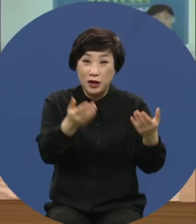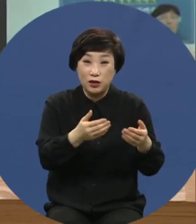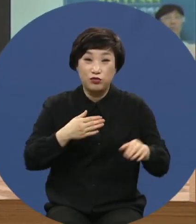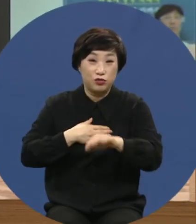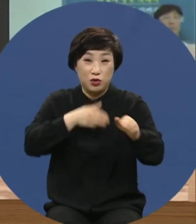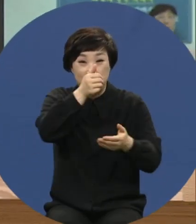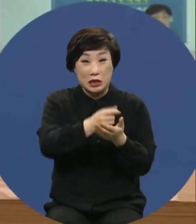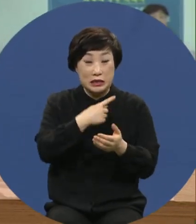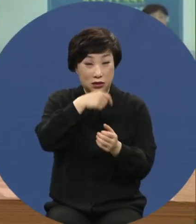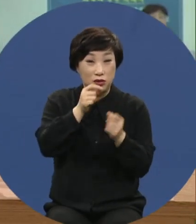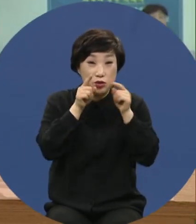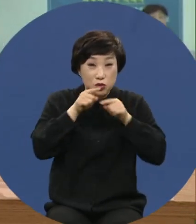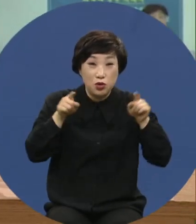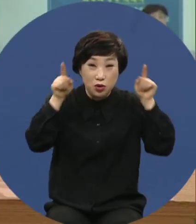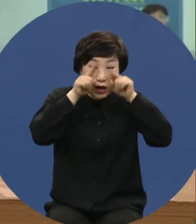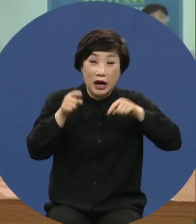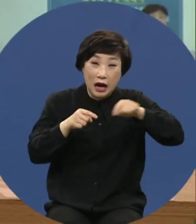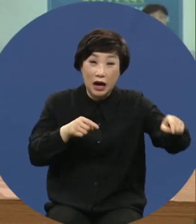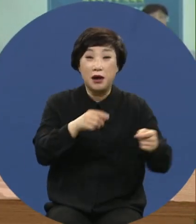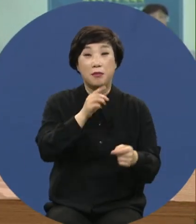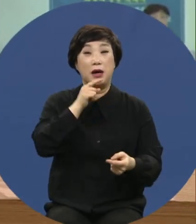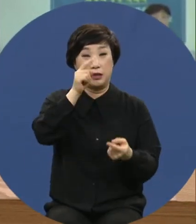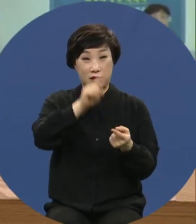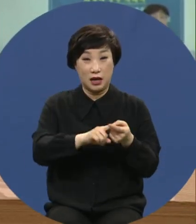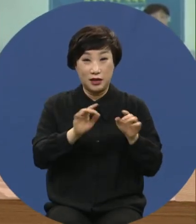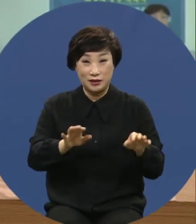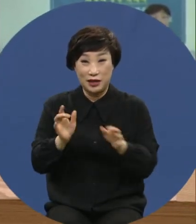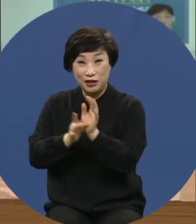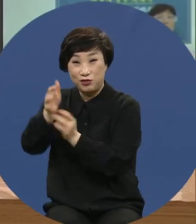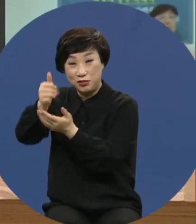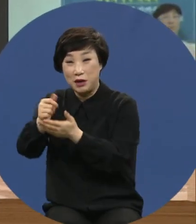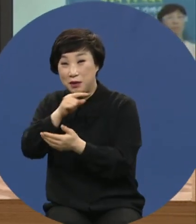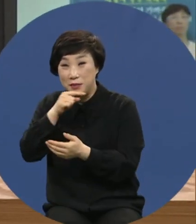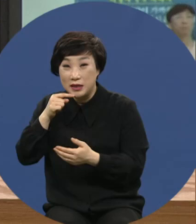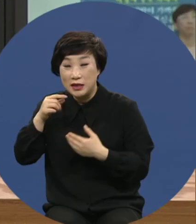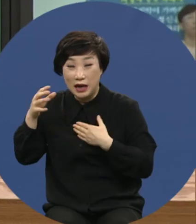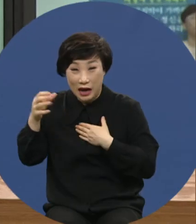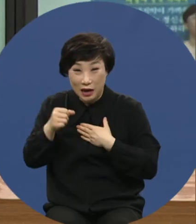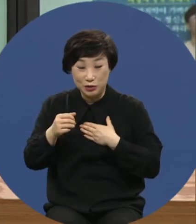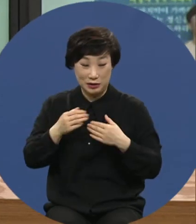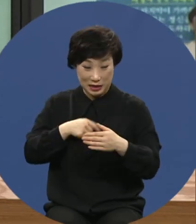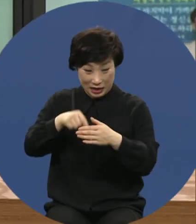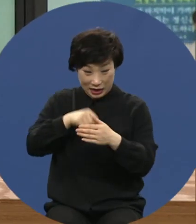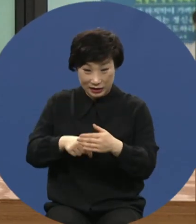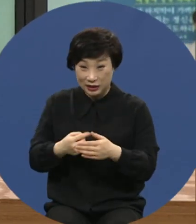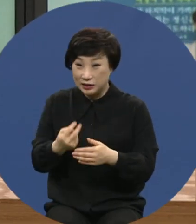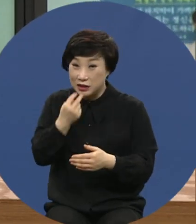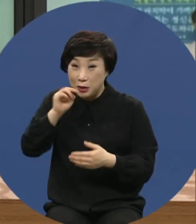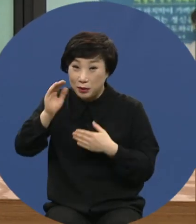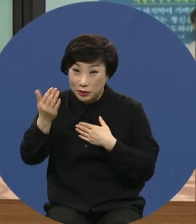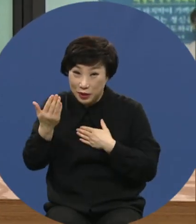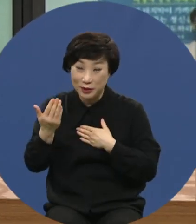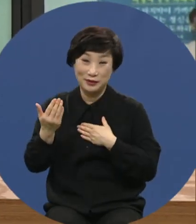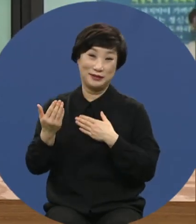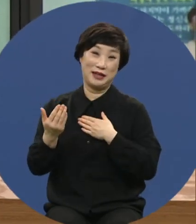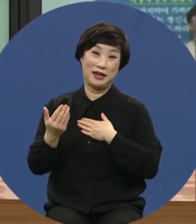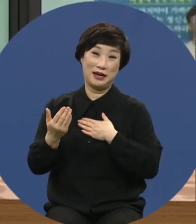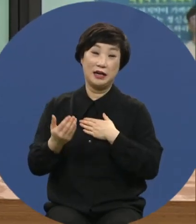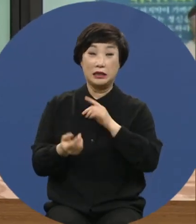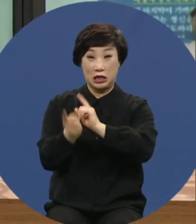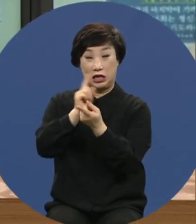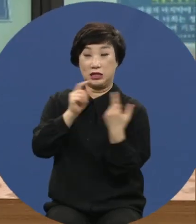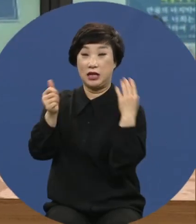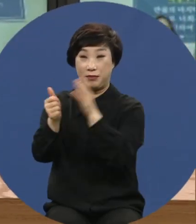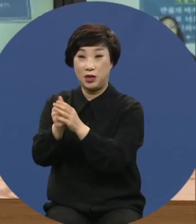했고 죽어서 지옥 가야 되지만 그러나 예수님의 피가 내 안에 생명이 되었고 내